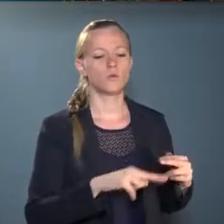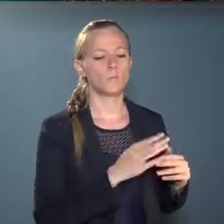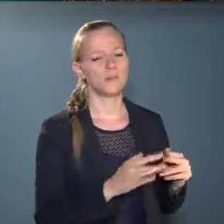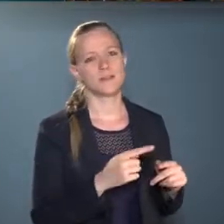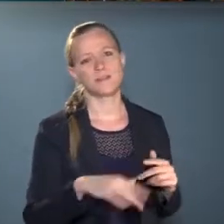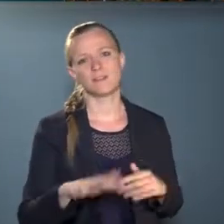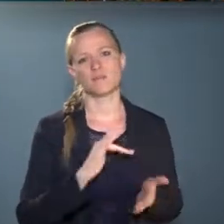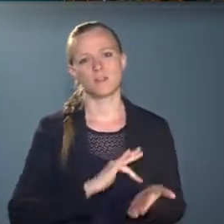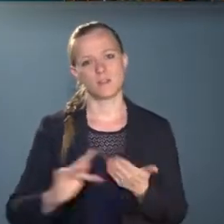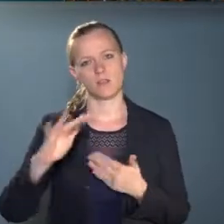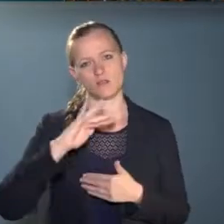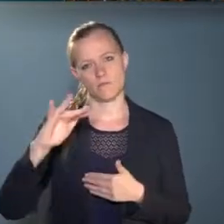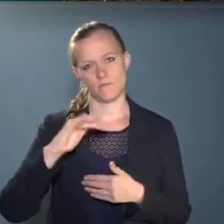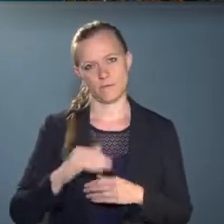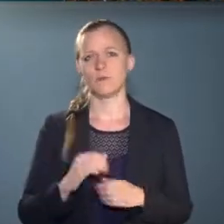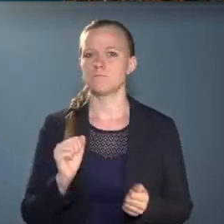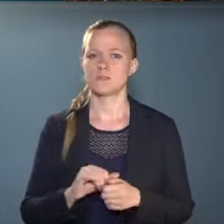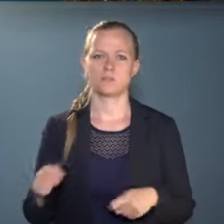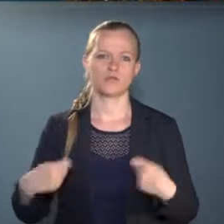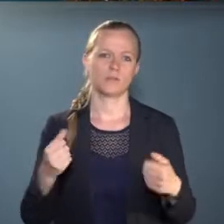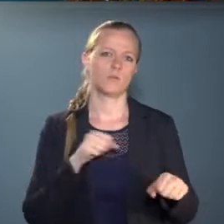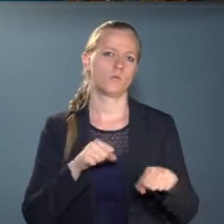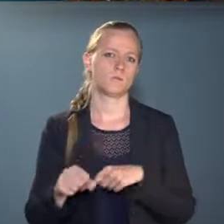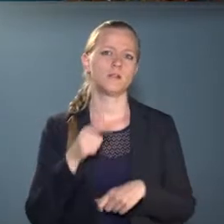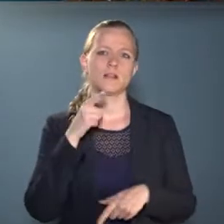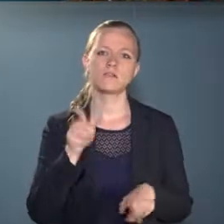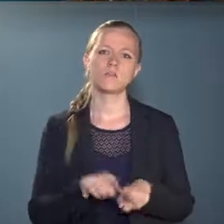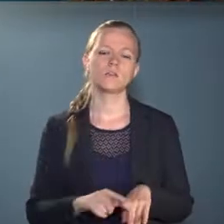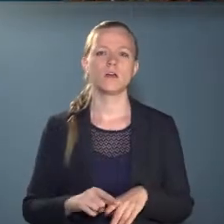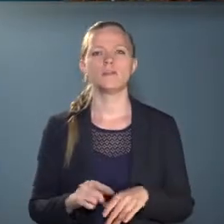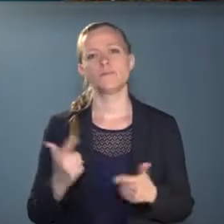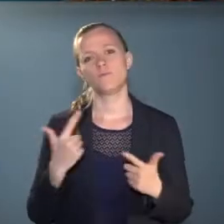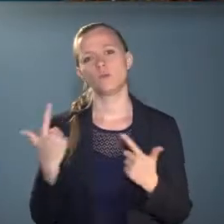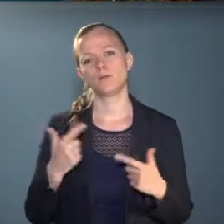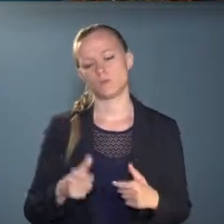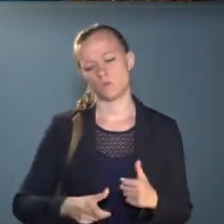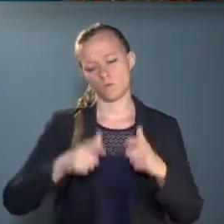az ingyenes wifi-t biztosítja az önkormányzat, sőt lesz egy olyan kis információs